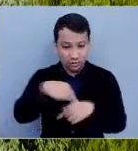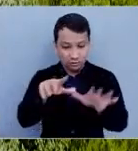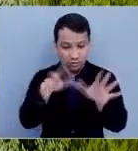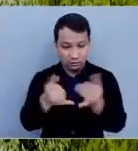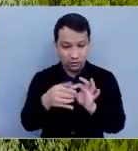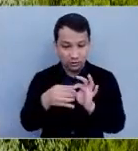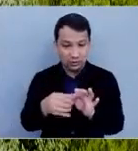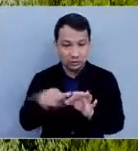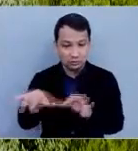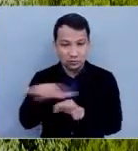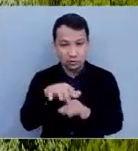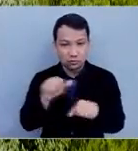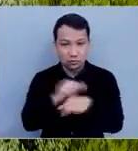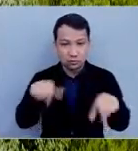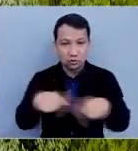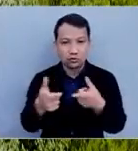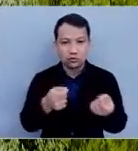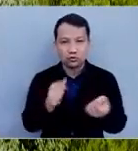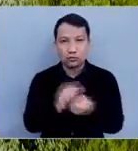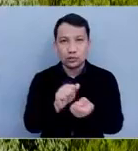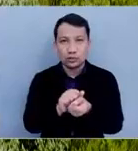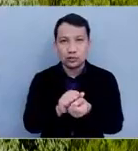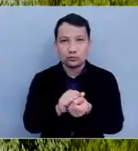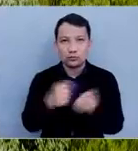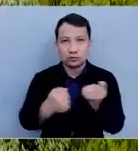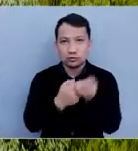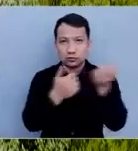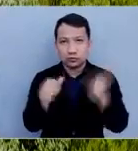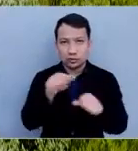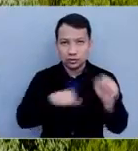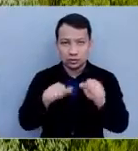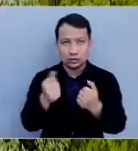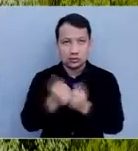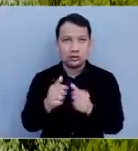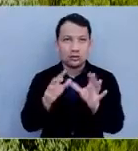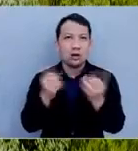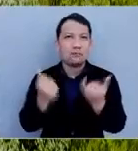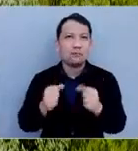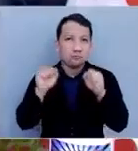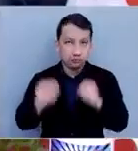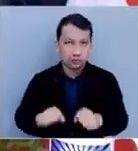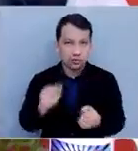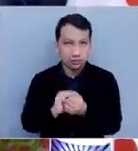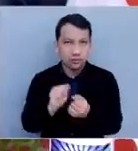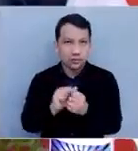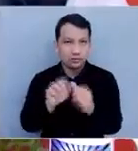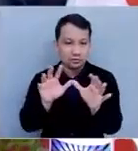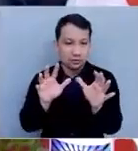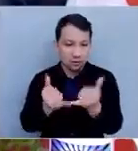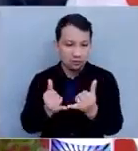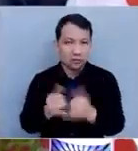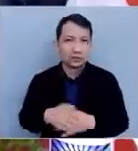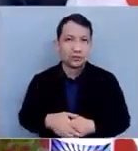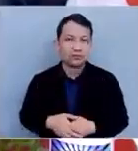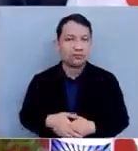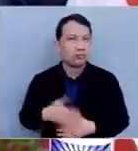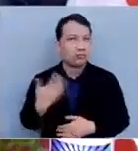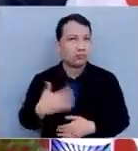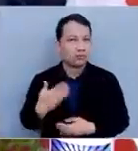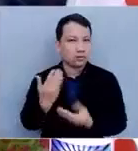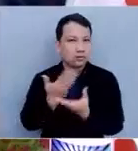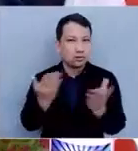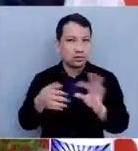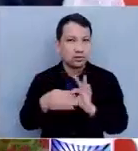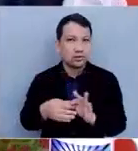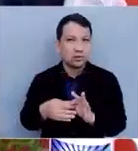kanilang tungkulin bilang empleyado o sa isang sponsored activity ng employer. Grabe! Ganun pala, no? Sus Mariosef. Okay. Kaya